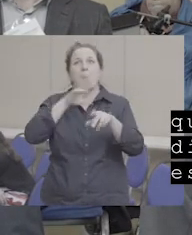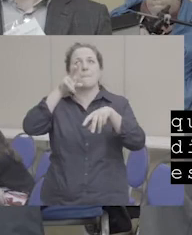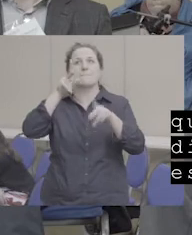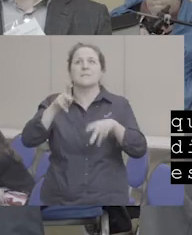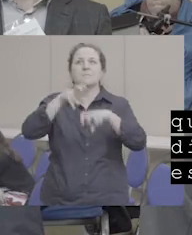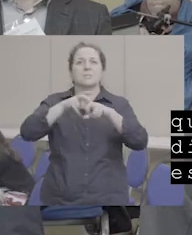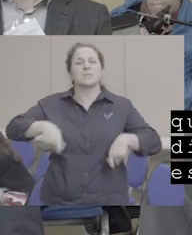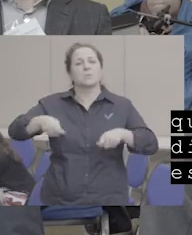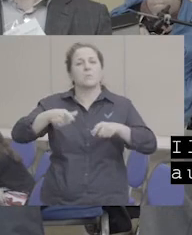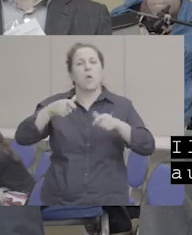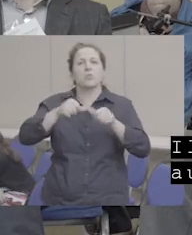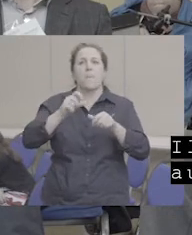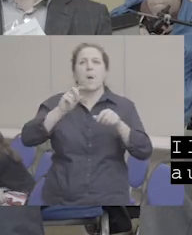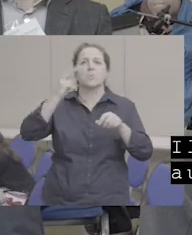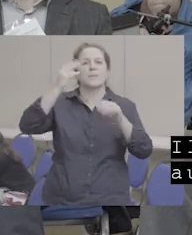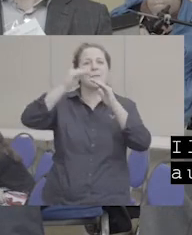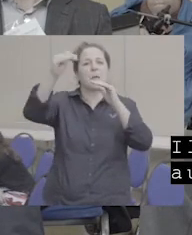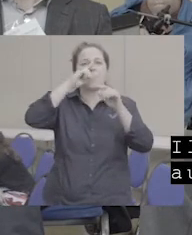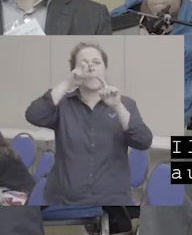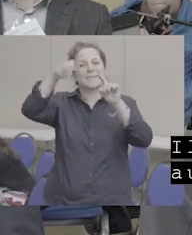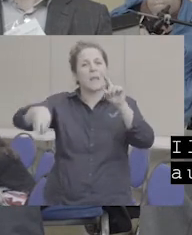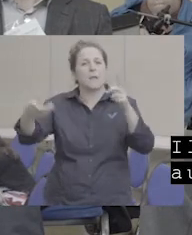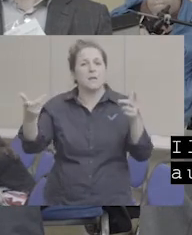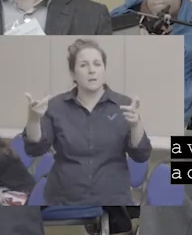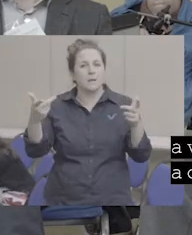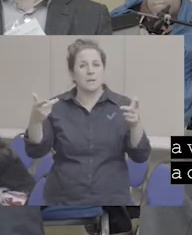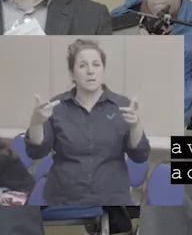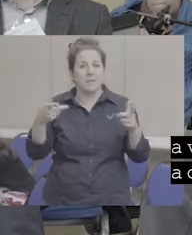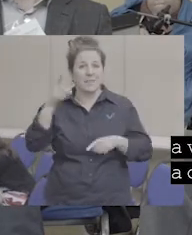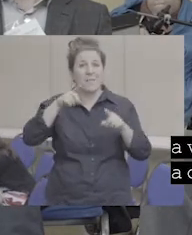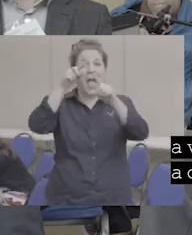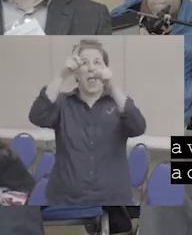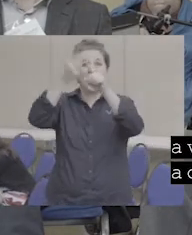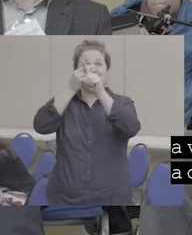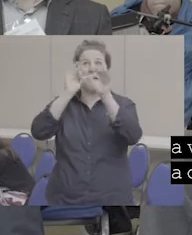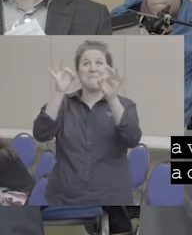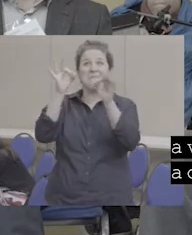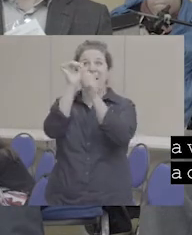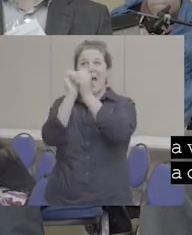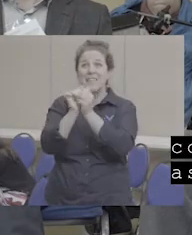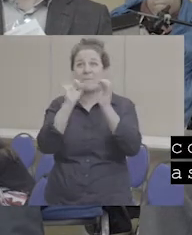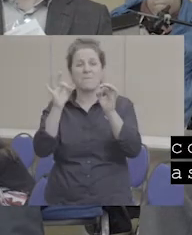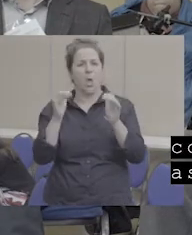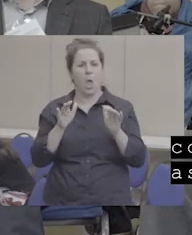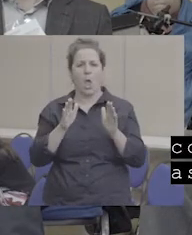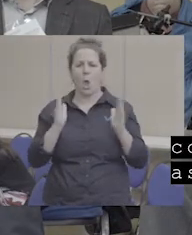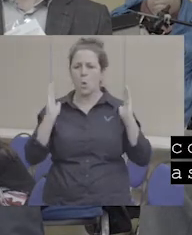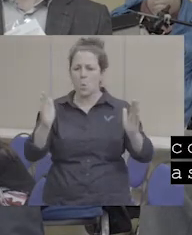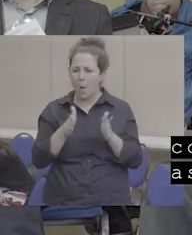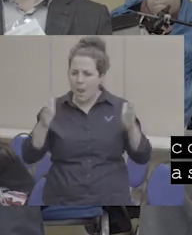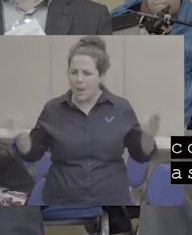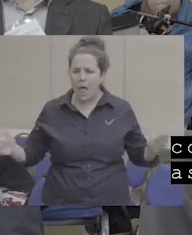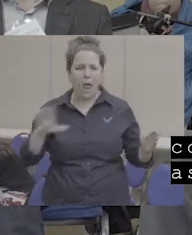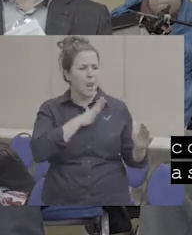disons. Il y a comme ces problèmes-là aussi qui font que, comme on a beau avoir rendu le logement adaptable, les couloirs sont larges,